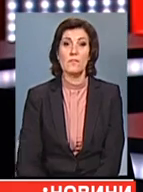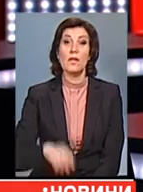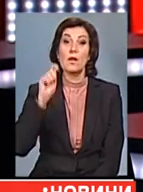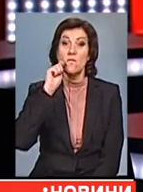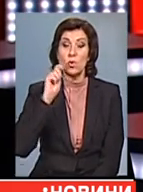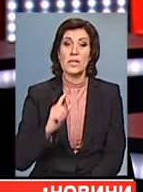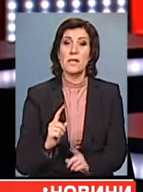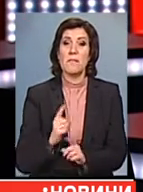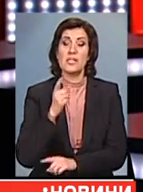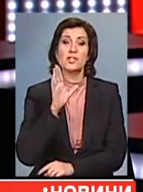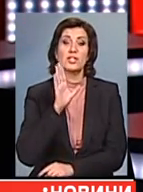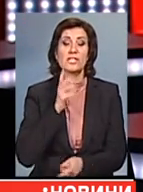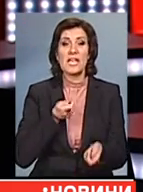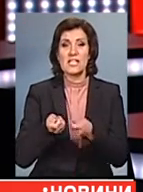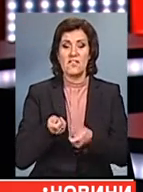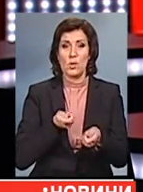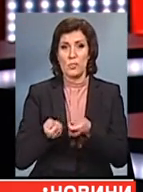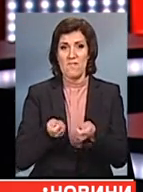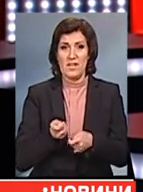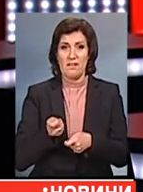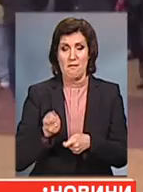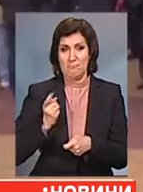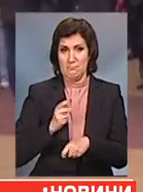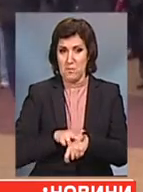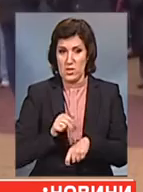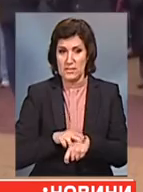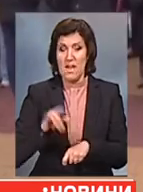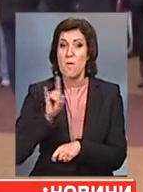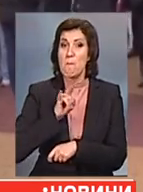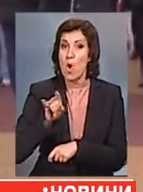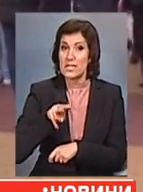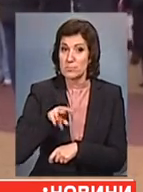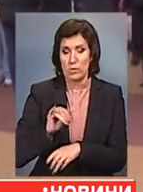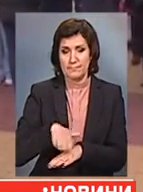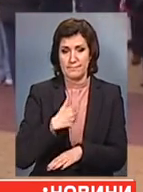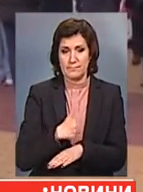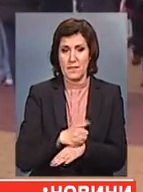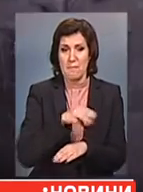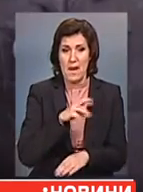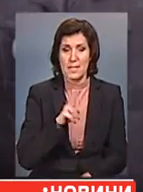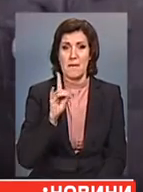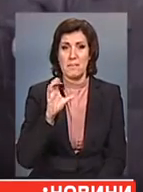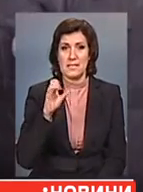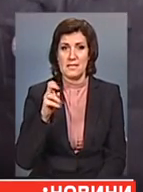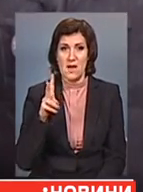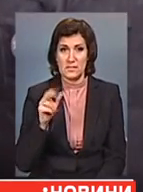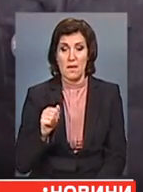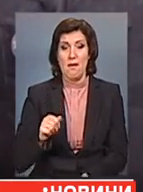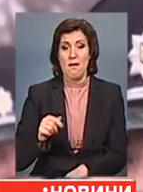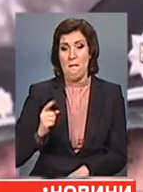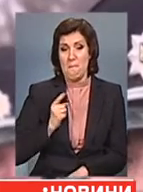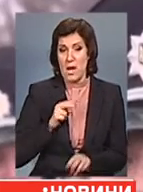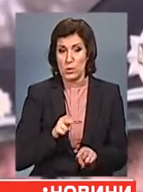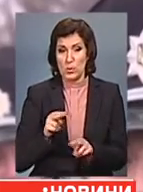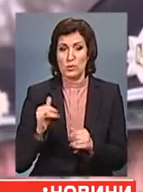В Україні перша жінка-керівник управління патрульної поліції у Борисполі. Його очолила Майя Бриславська. Патрульні цього міста